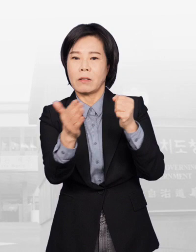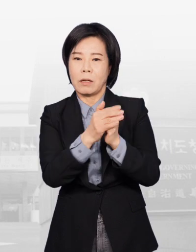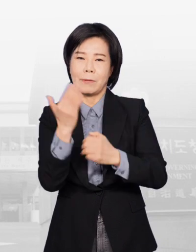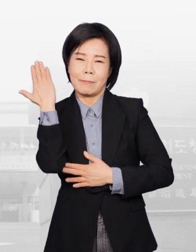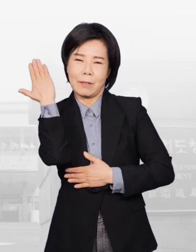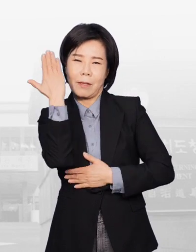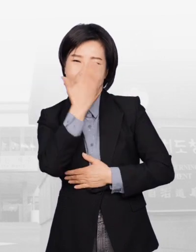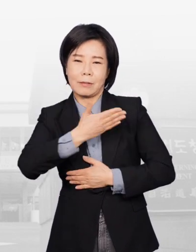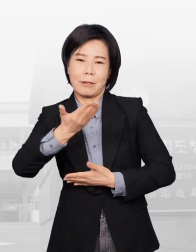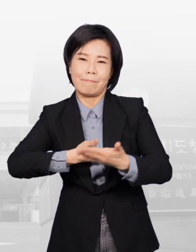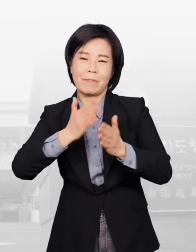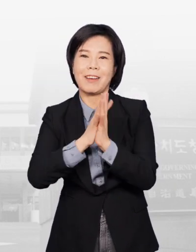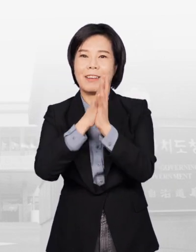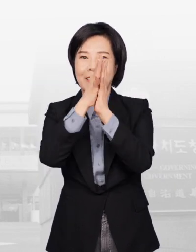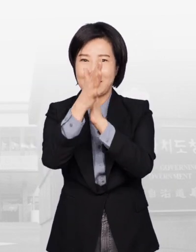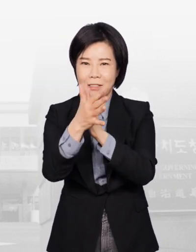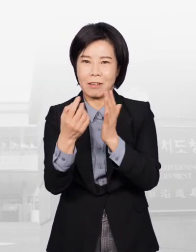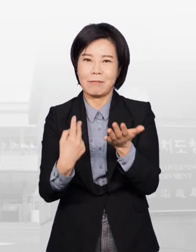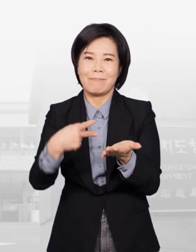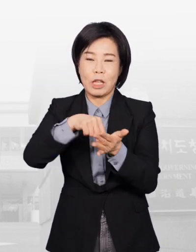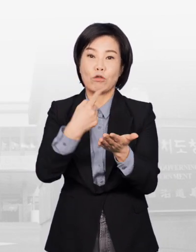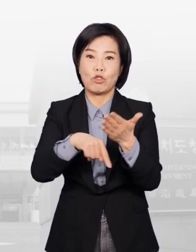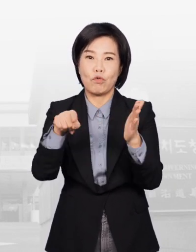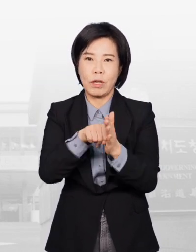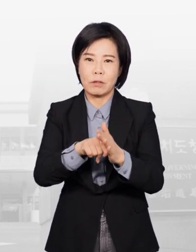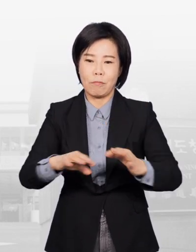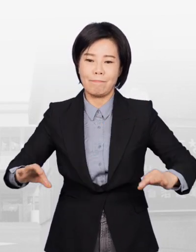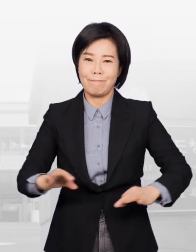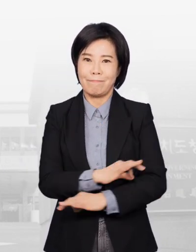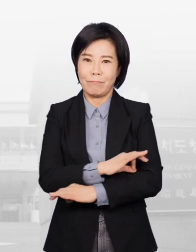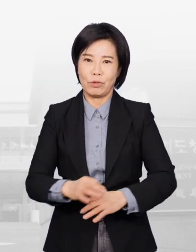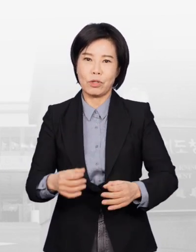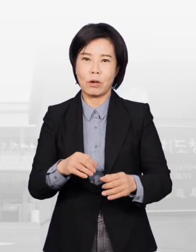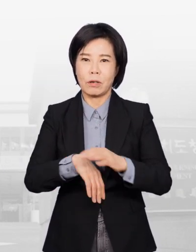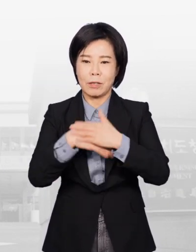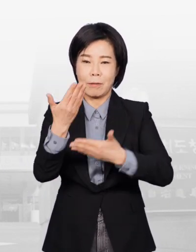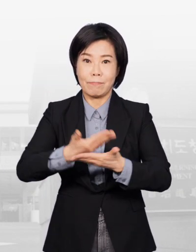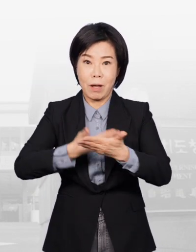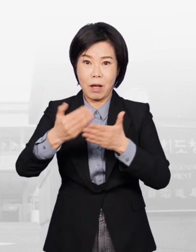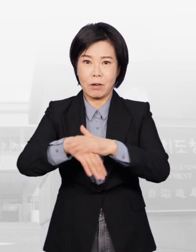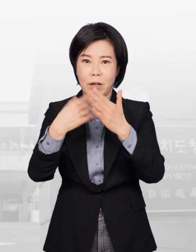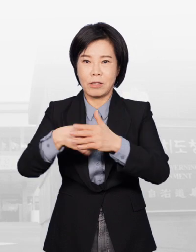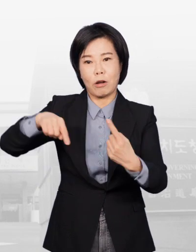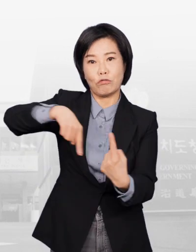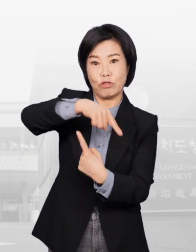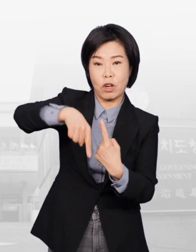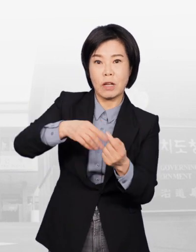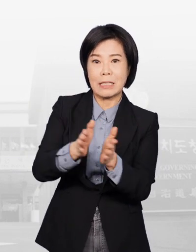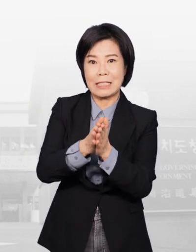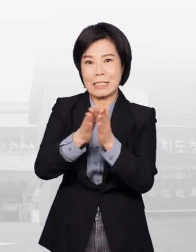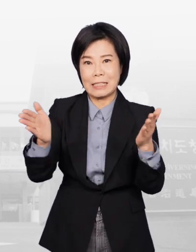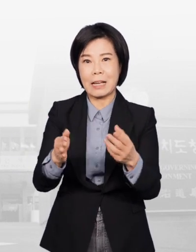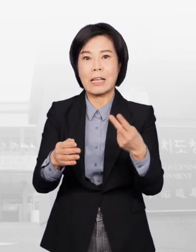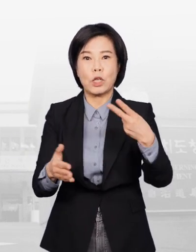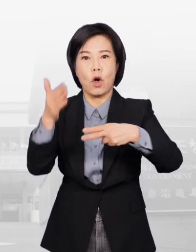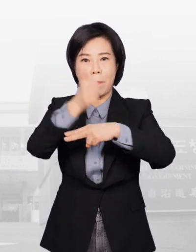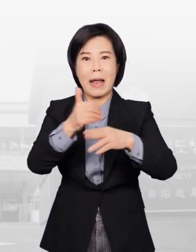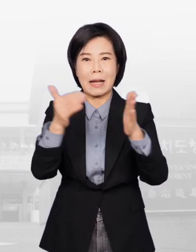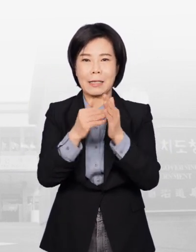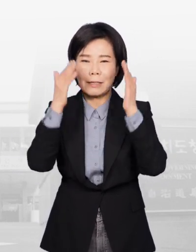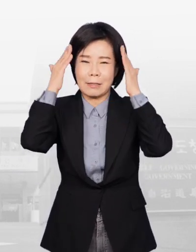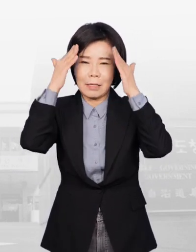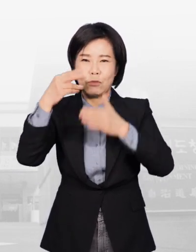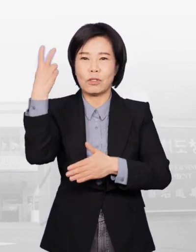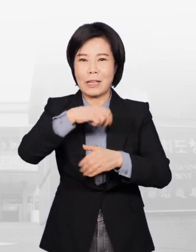차단하고 건전한 유통 질서를 확립하고자 부정유통 단속반을 확대 운영해 이달 말까지 집중